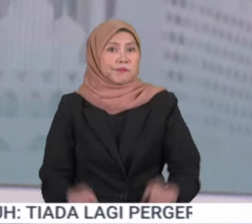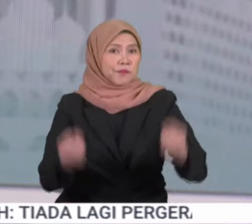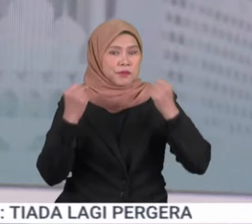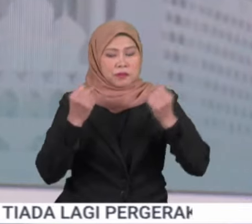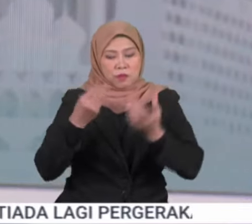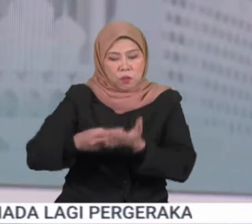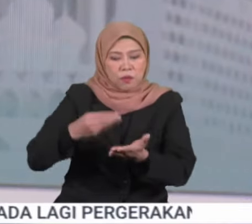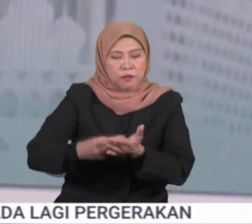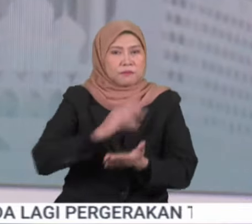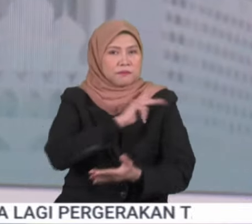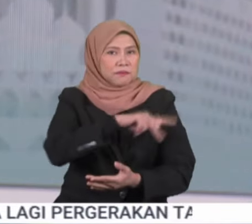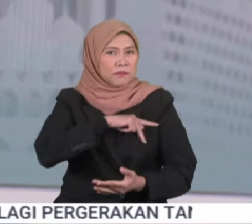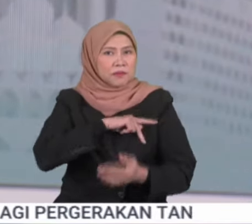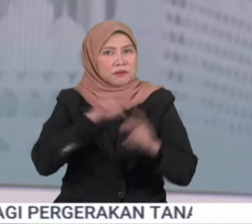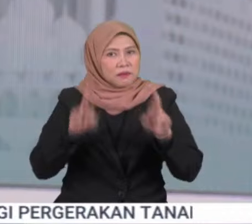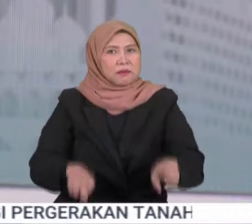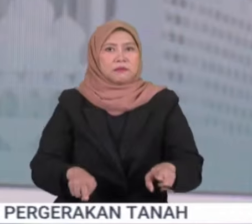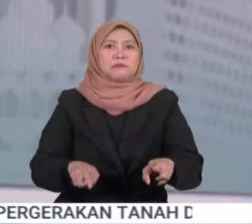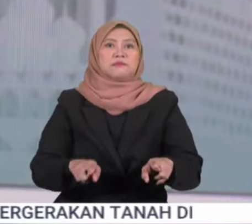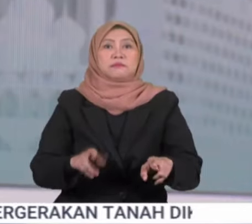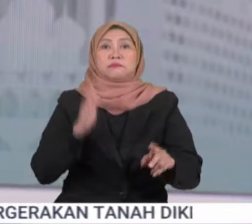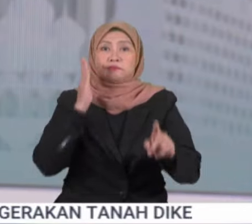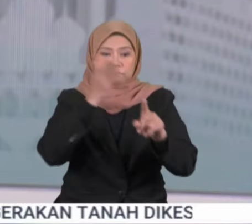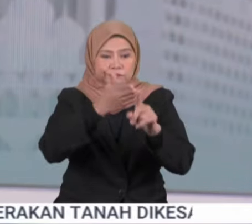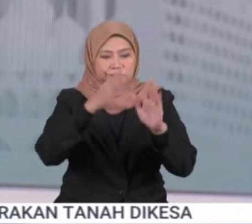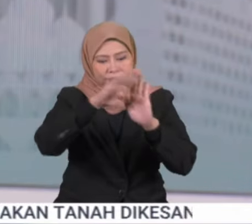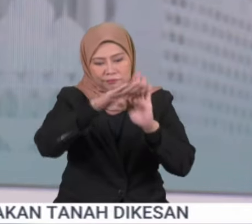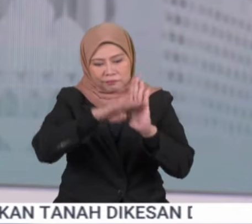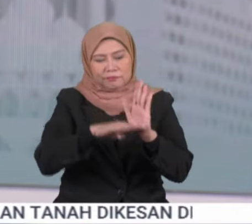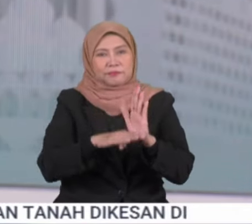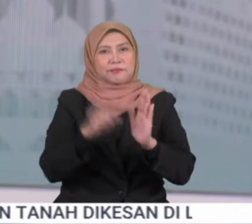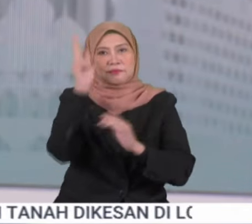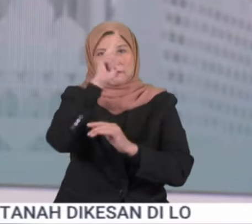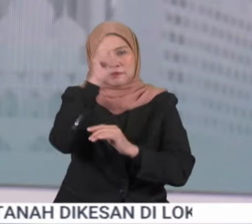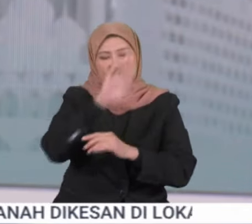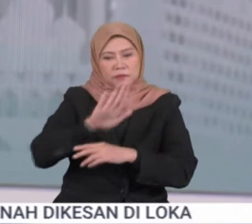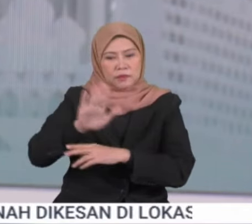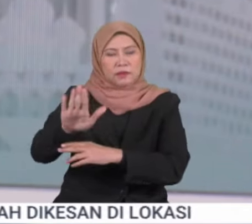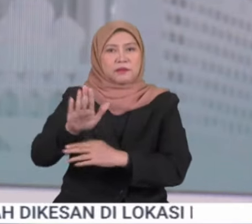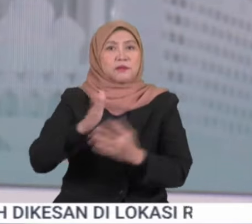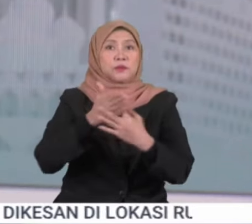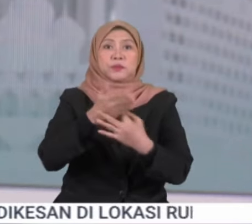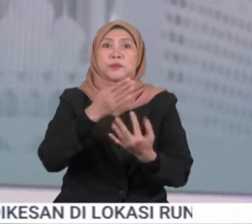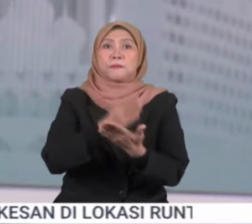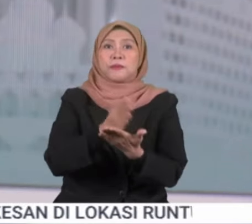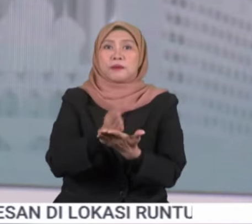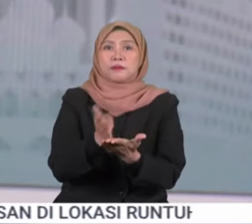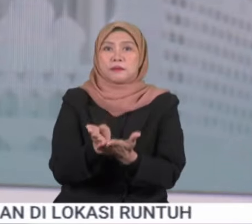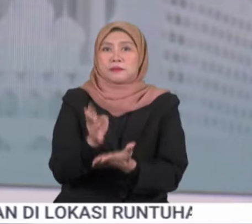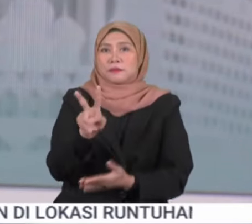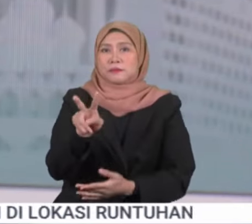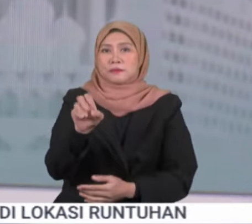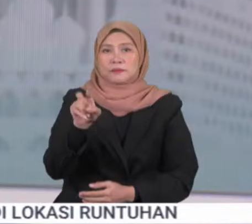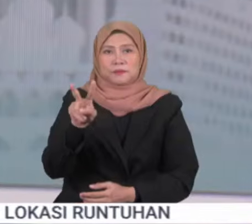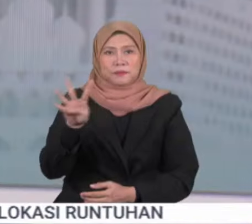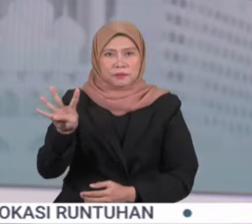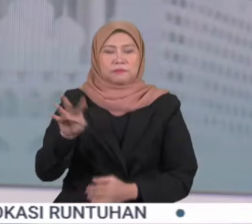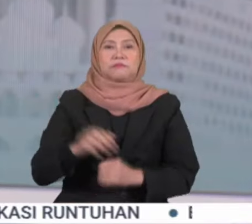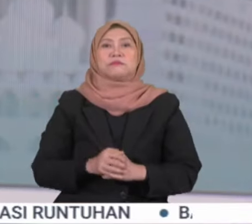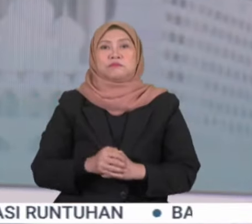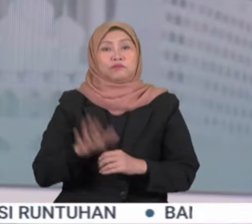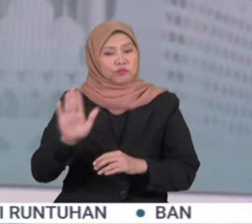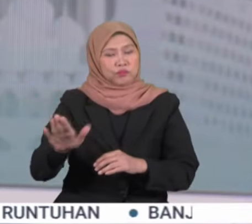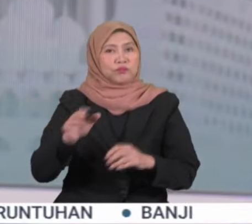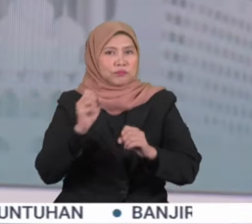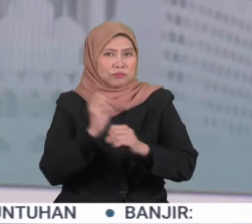Pemerkasaan kewangan peribadi rakyat turut menjadi agenda Kerajaan Madani menerusi Belanjawan 2024. Inisiatif berimpak tinggi